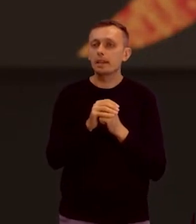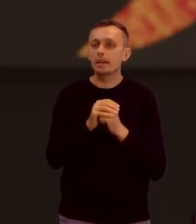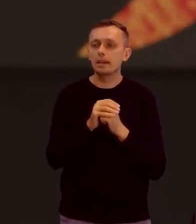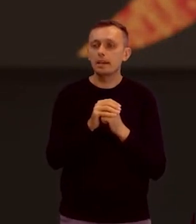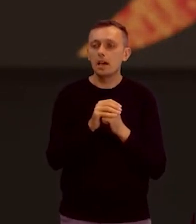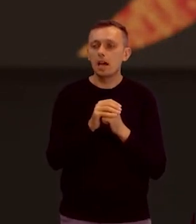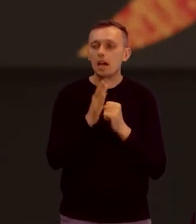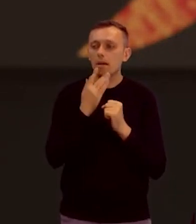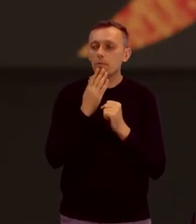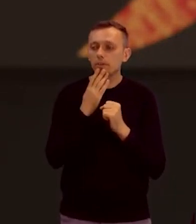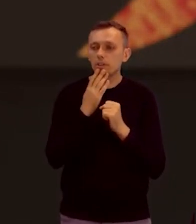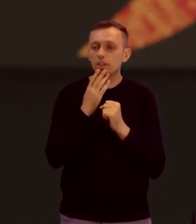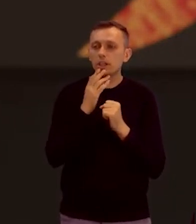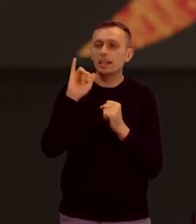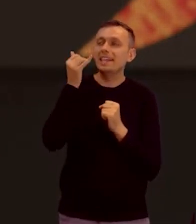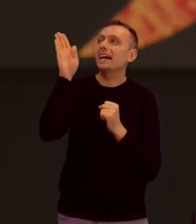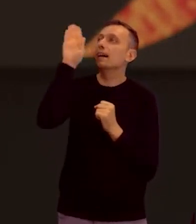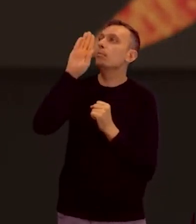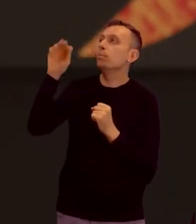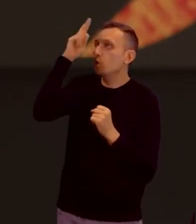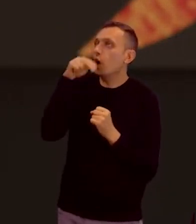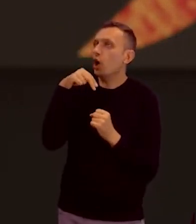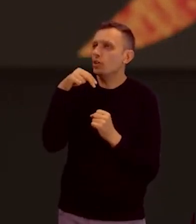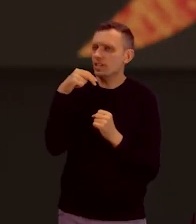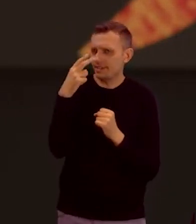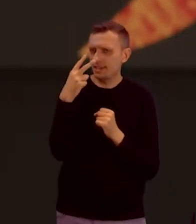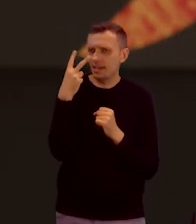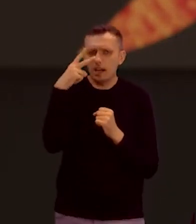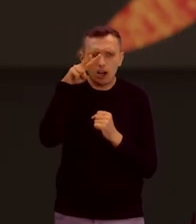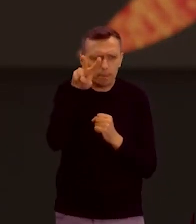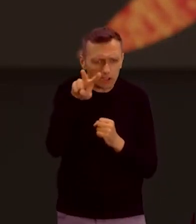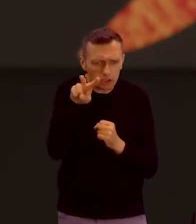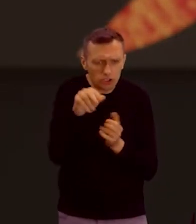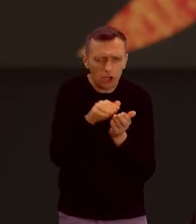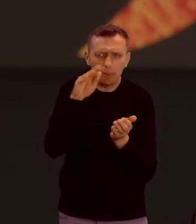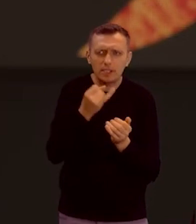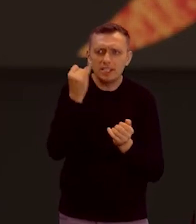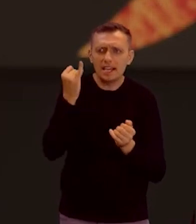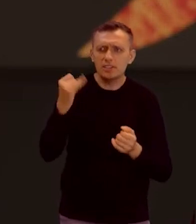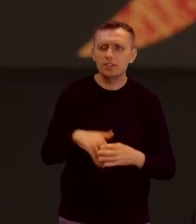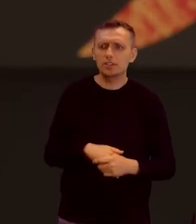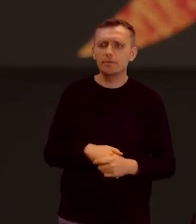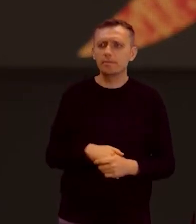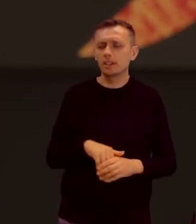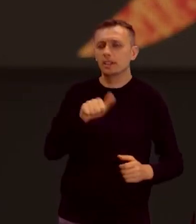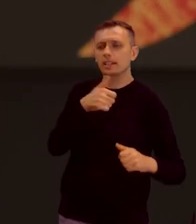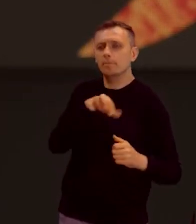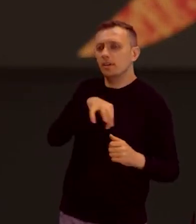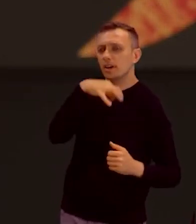Ojca. Chciałbym zadać jedno pytanie. Chciałbym zacząć od jednego pytania, które brzmi bardzo